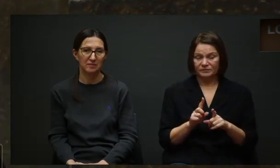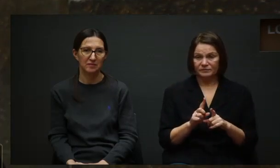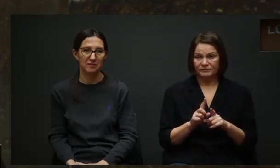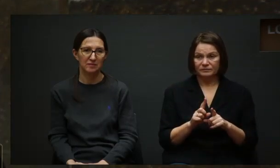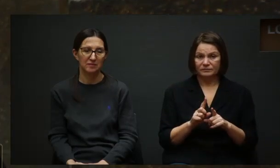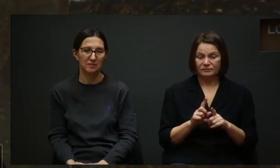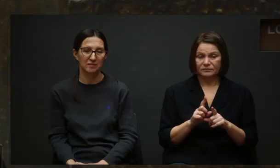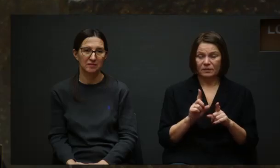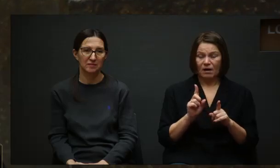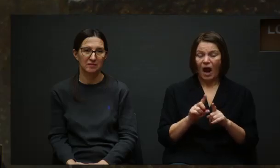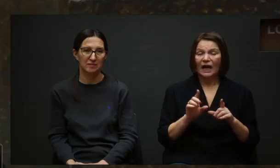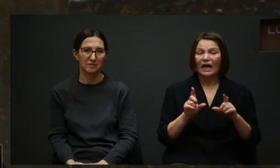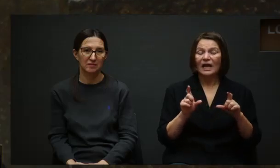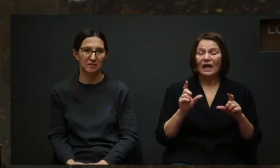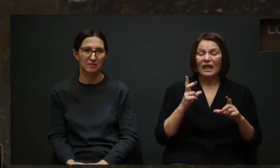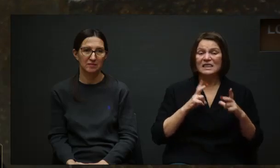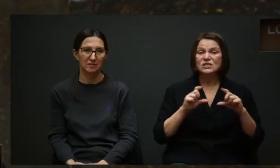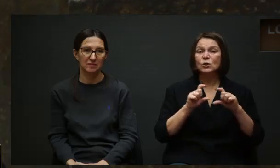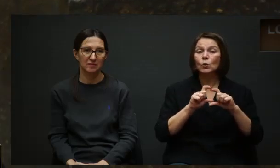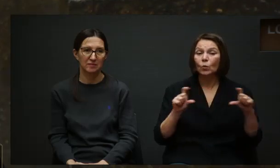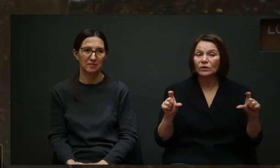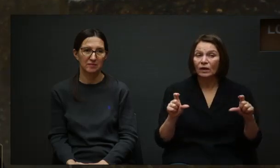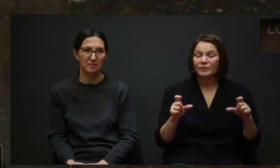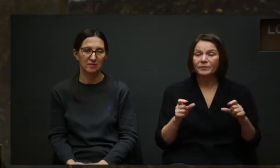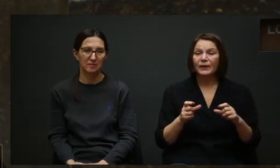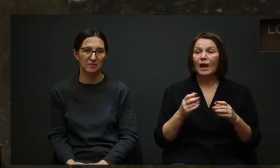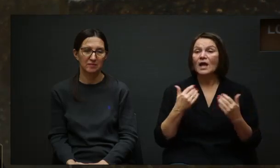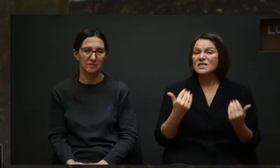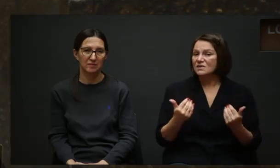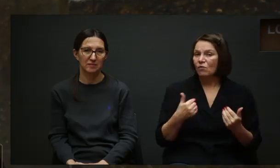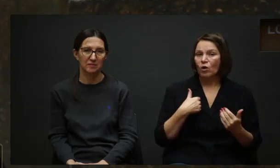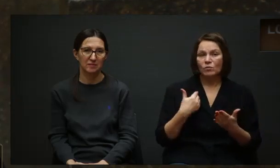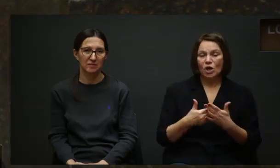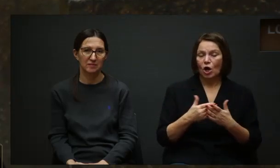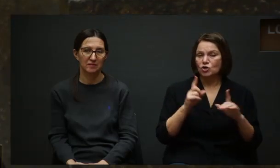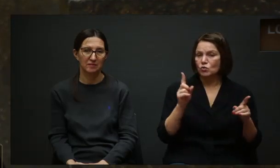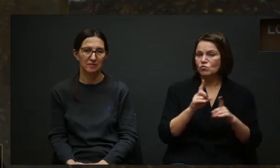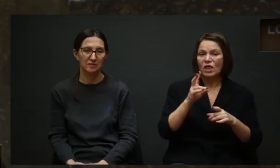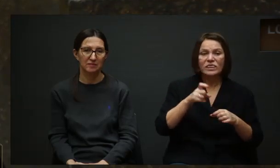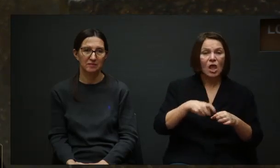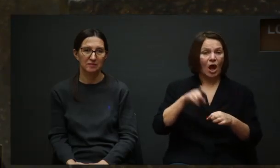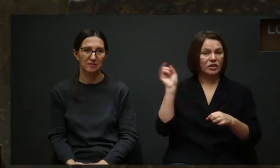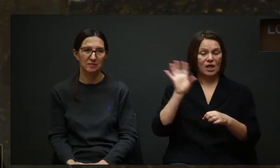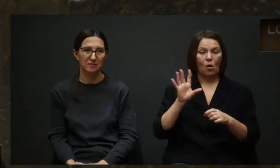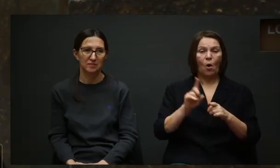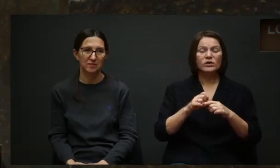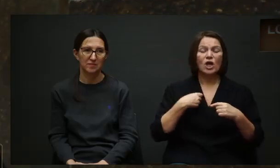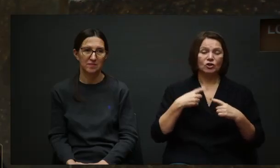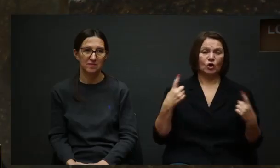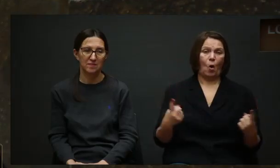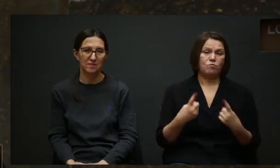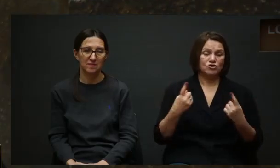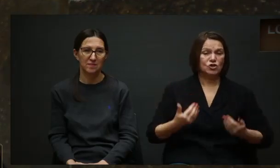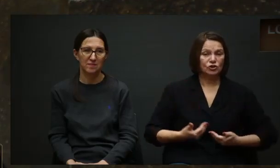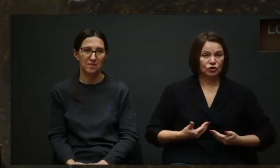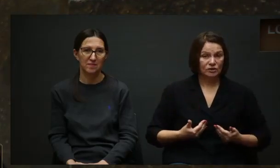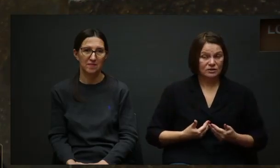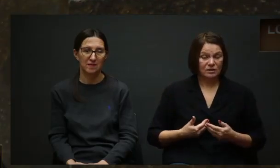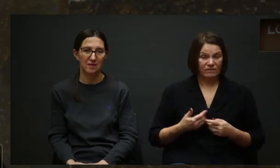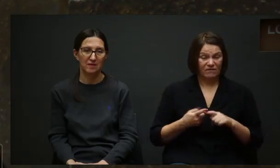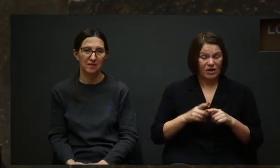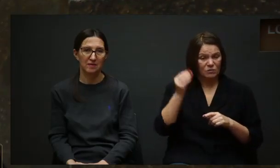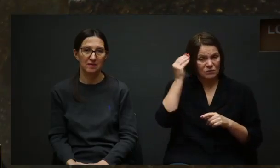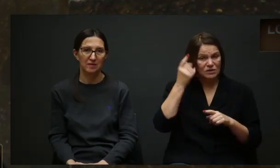музея как института. Сегодня мне кажется, что музей не отделяется уже от повседневности в таком смысле, про который я говорю.